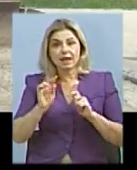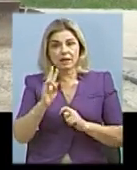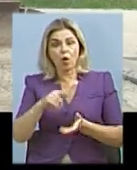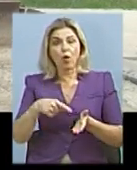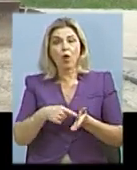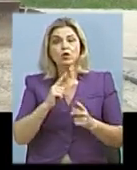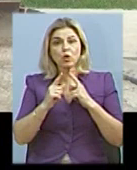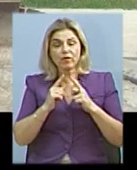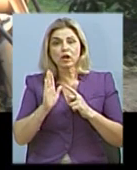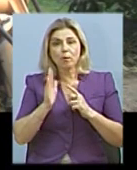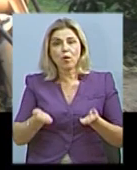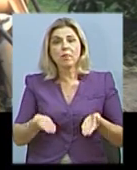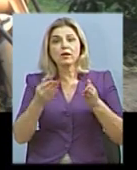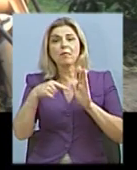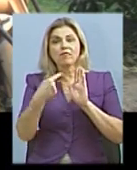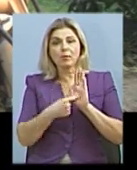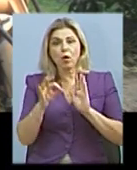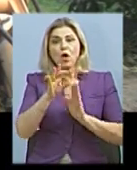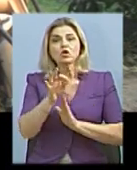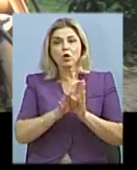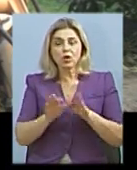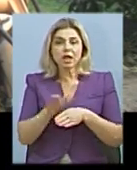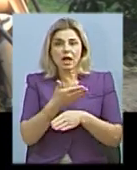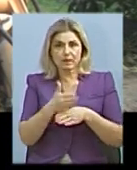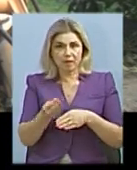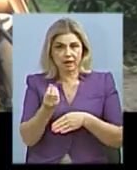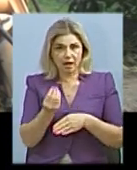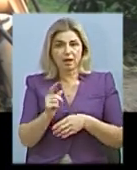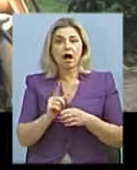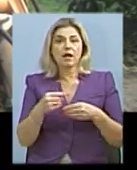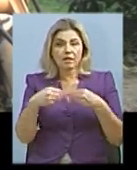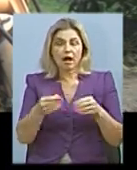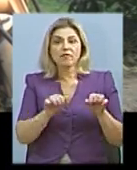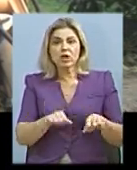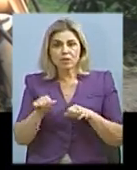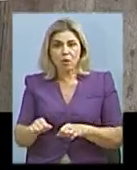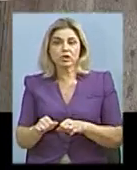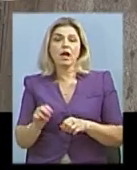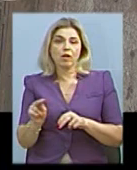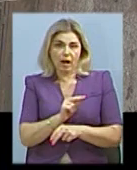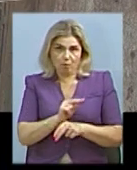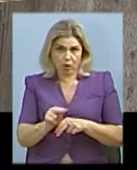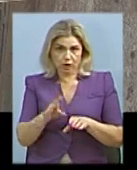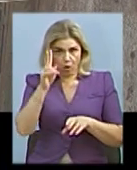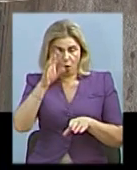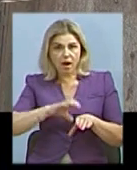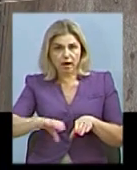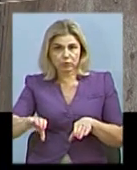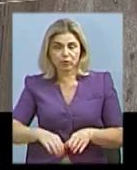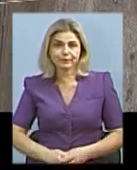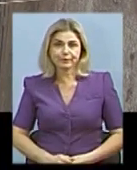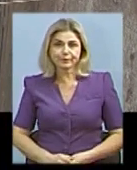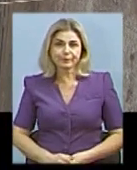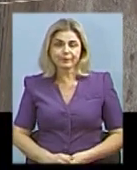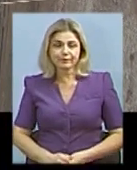буде виноситися питання про терміновий перерозподіл грошей, який дасть змогу почати роботи з відновлення колектору. Вікторія Андрушків, Артем